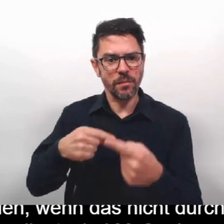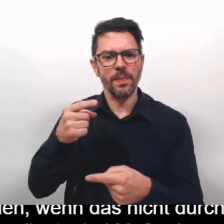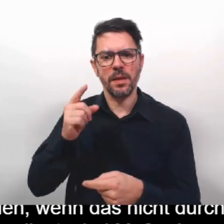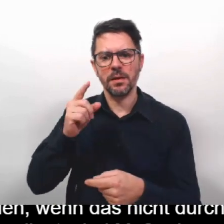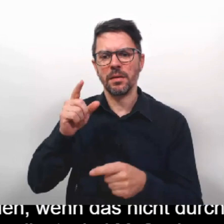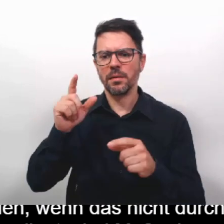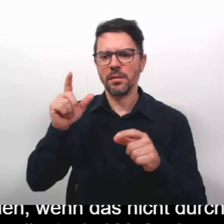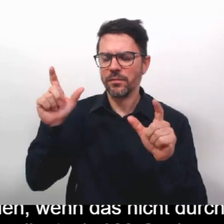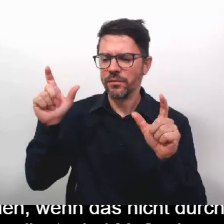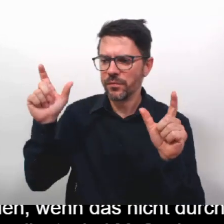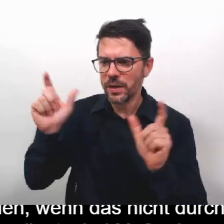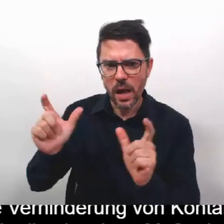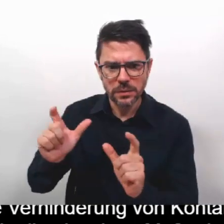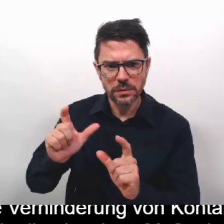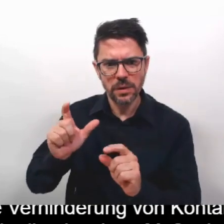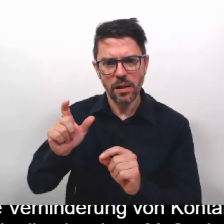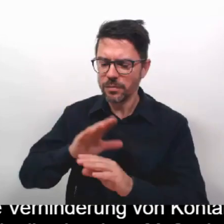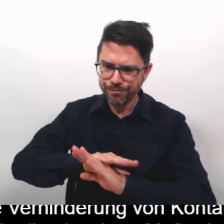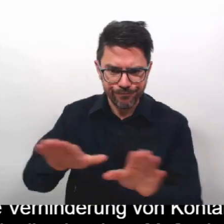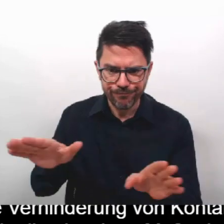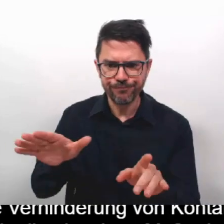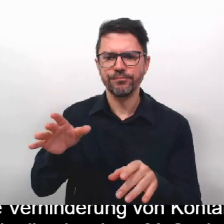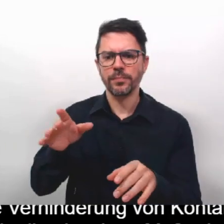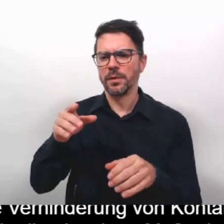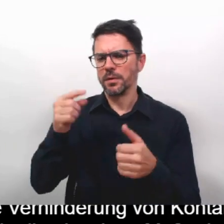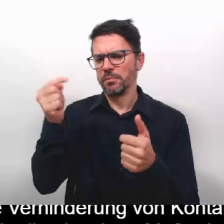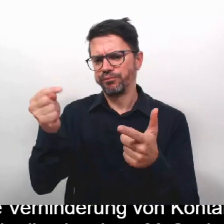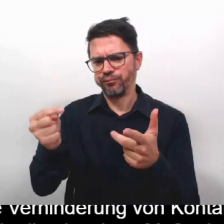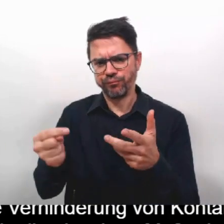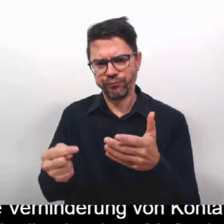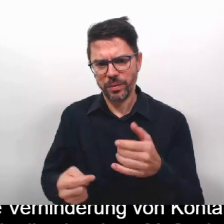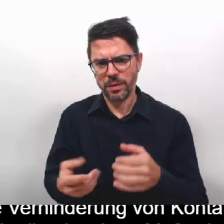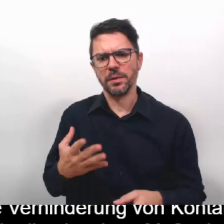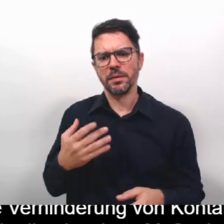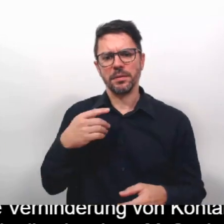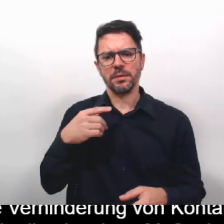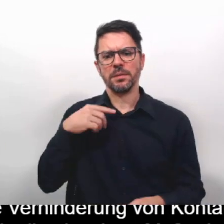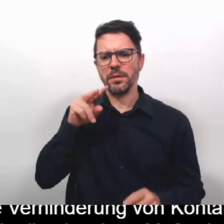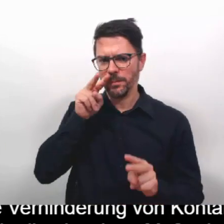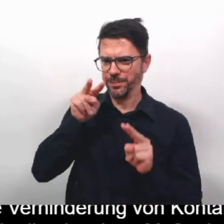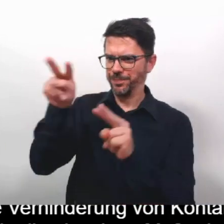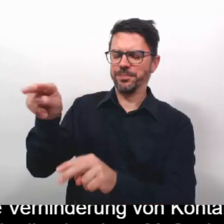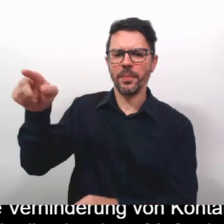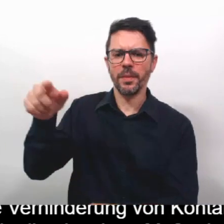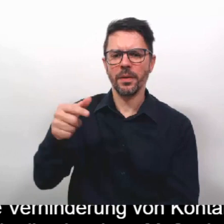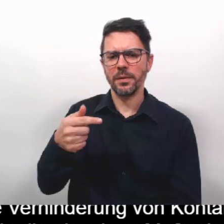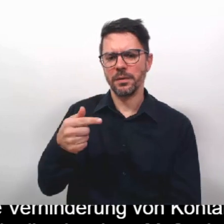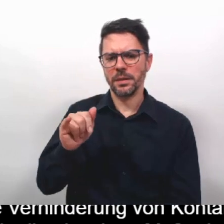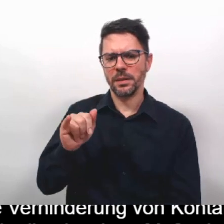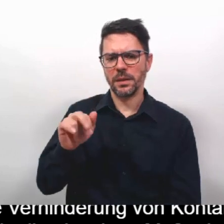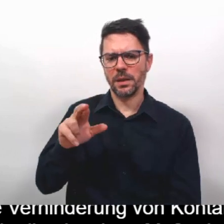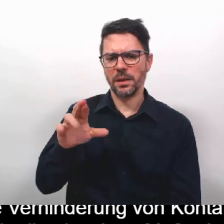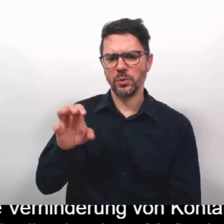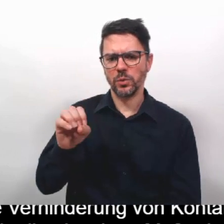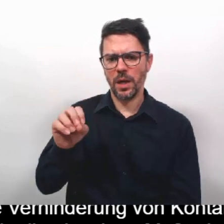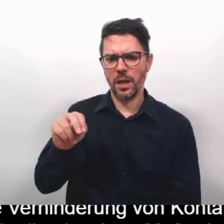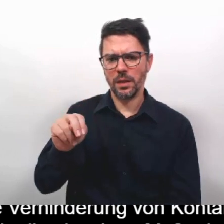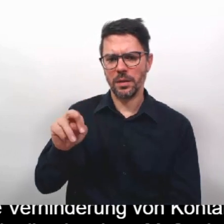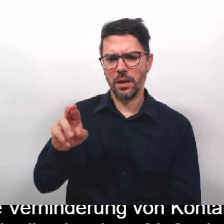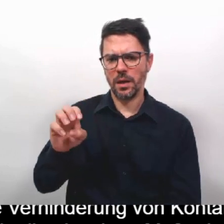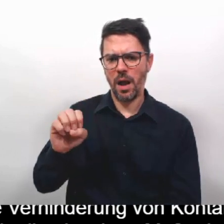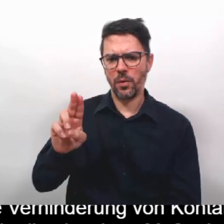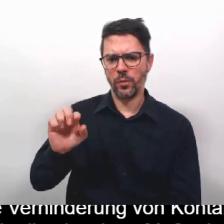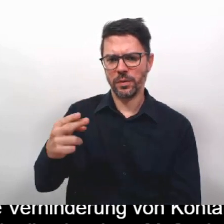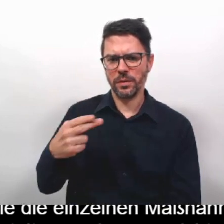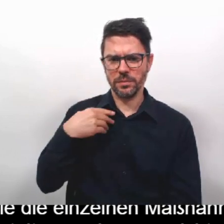flächendeckend zu vermeiden und zu verhindern. Das ist nach wie vor das Ziel, die Schulen, die Kitas, das normale Arbeitsleben offen zu